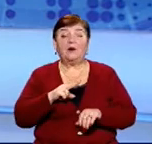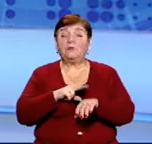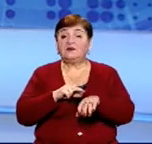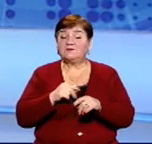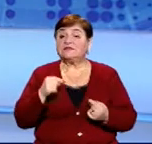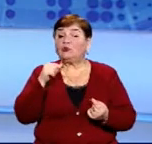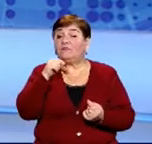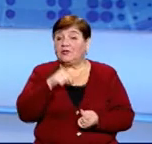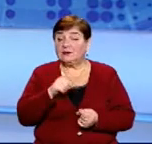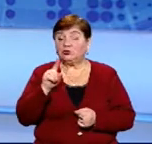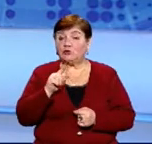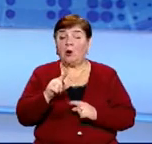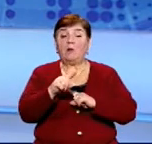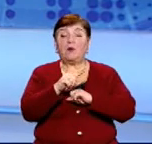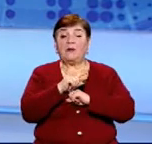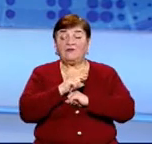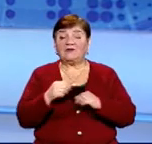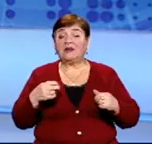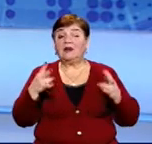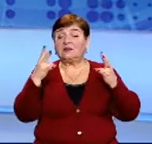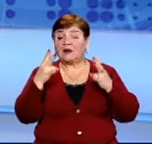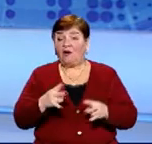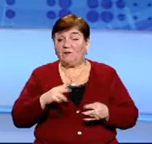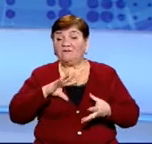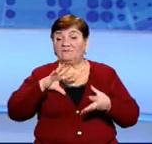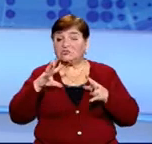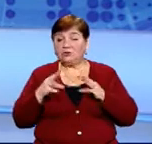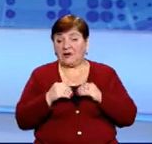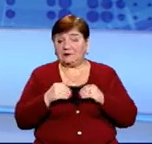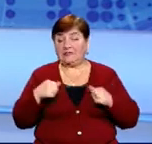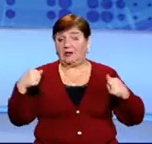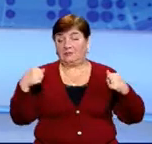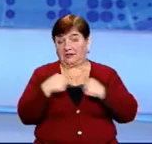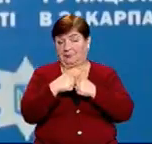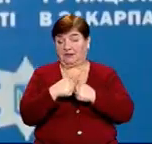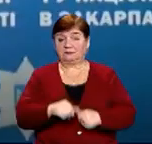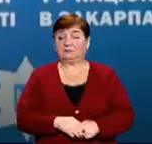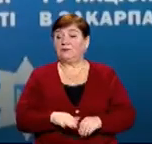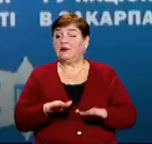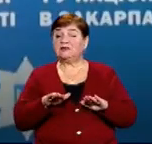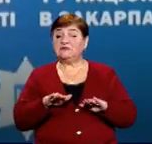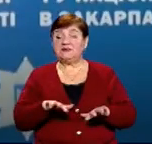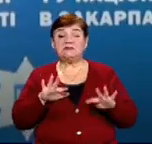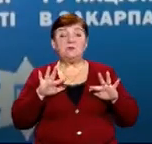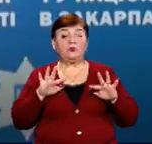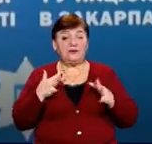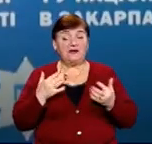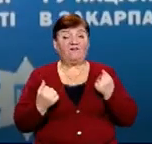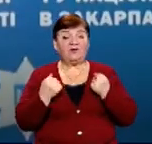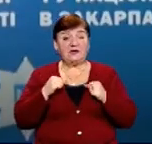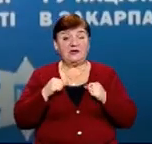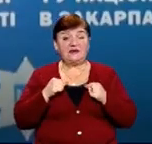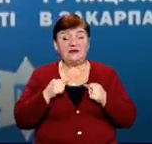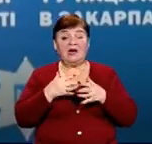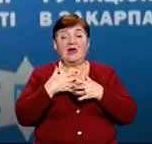Правоохоронці встановили, що він помер від травм, отриманих у результаті ДТП. З місця події водій зник, проте в